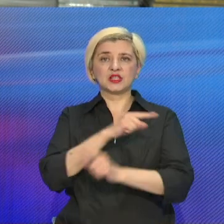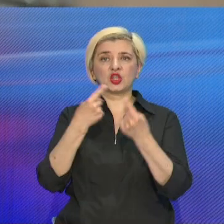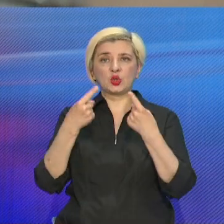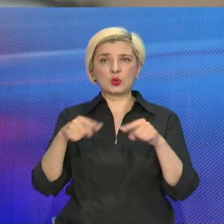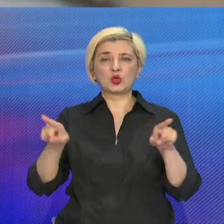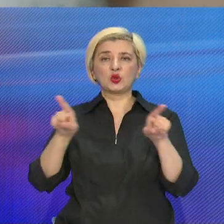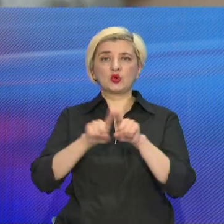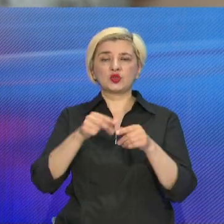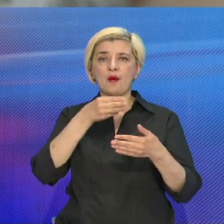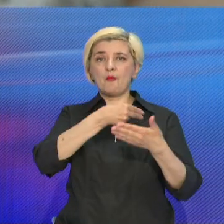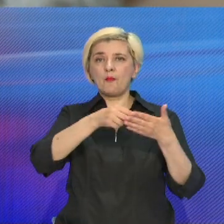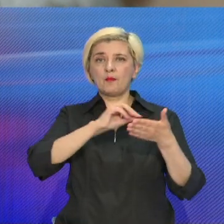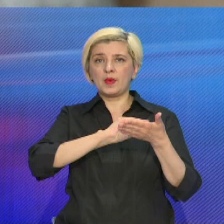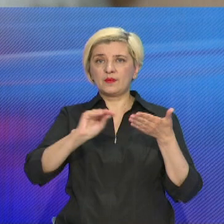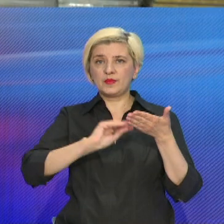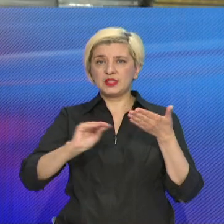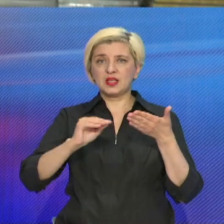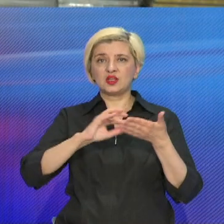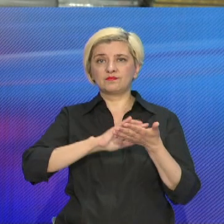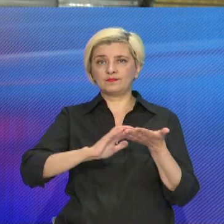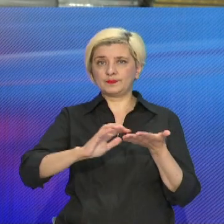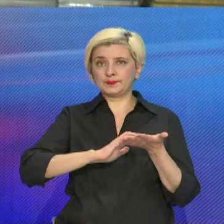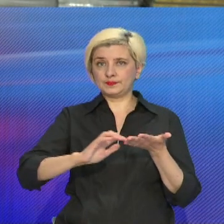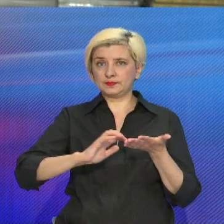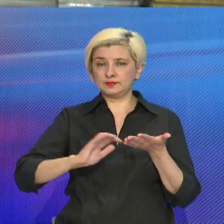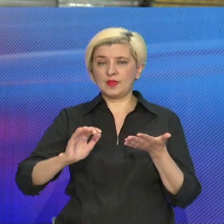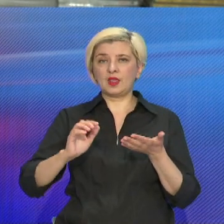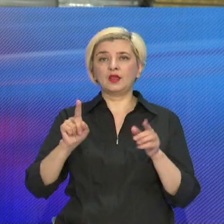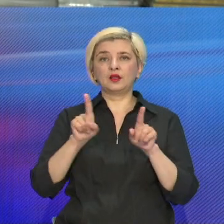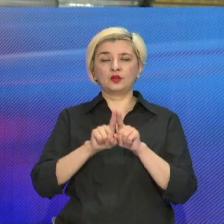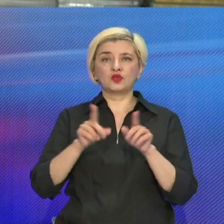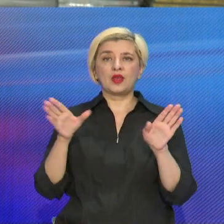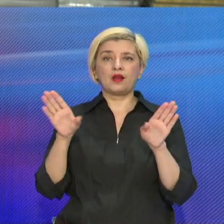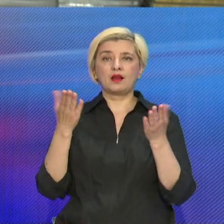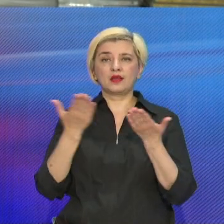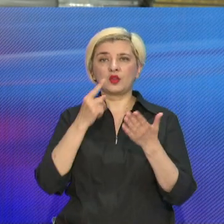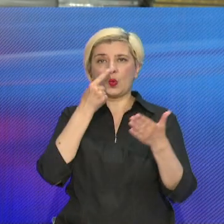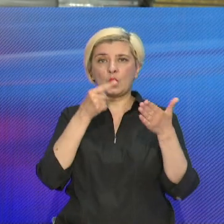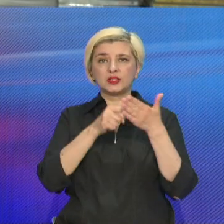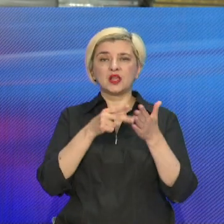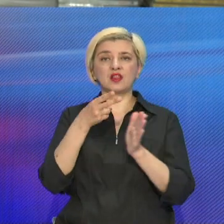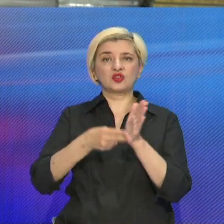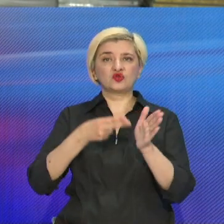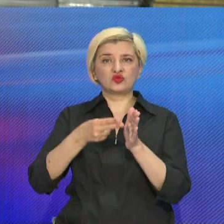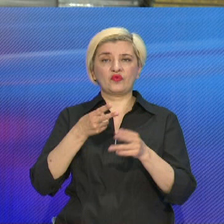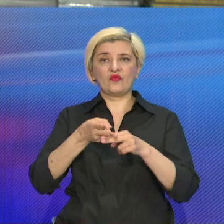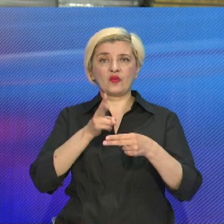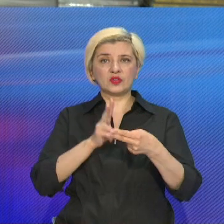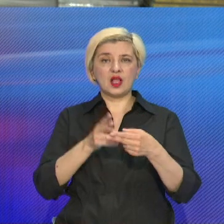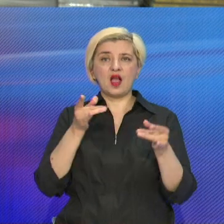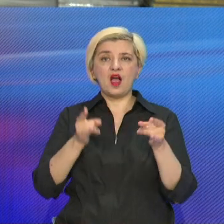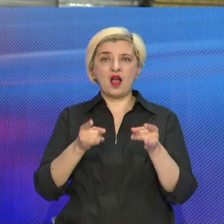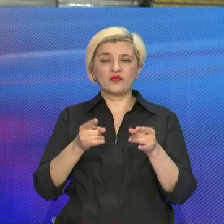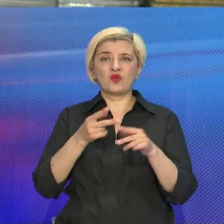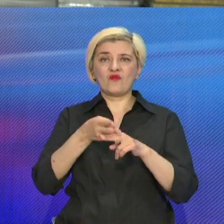тоже подписаны шрифтом Брайля, и также какие-то указатели на железнодорожном вокзале, на автовокзале. То есть